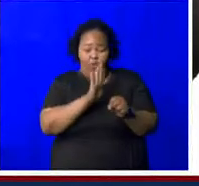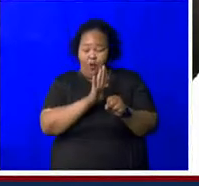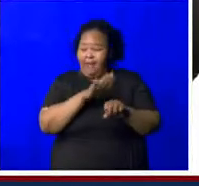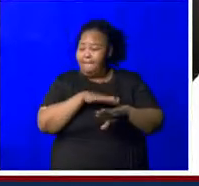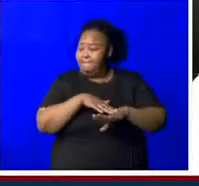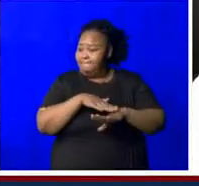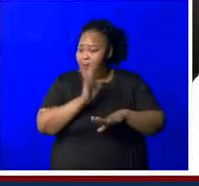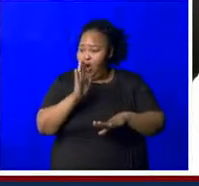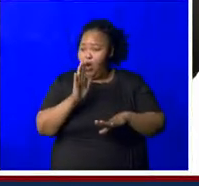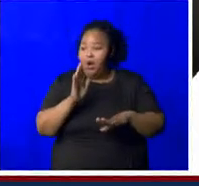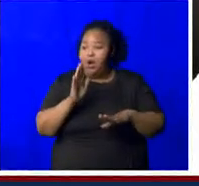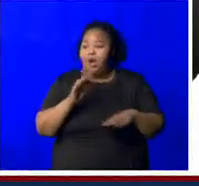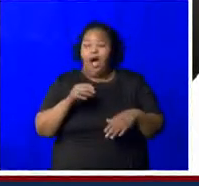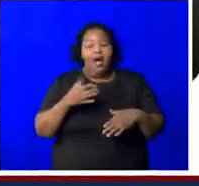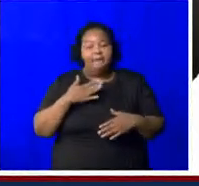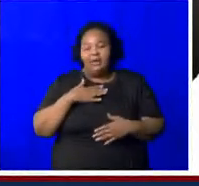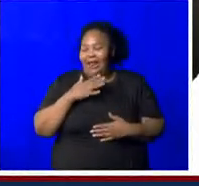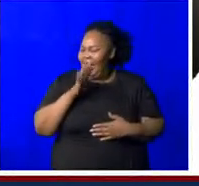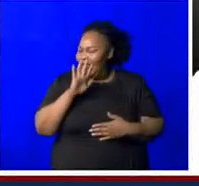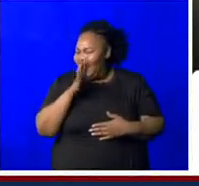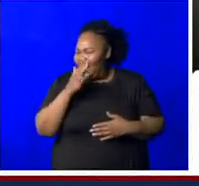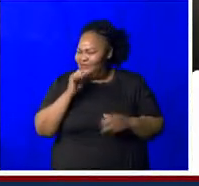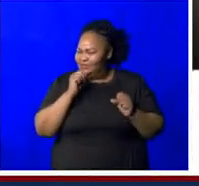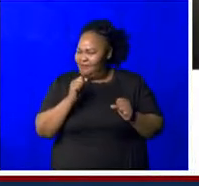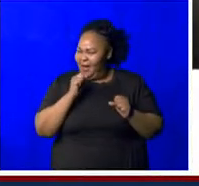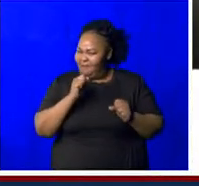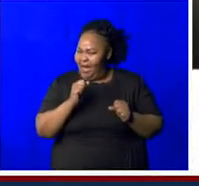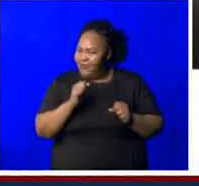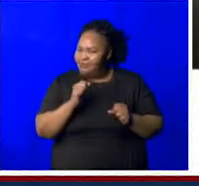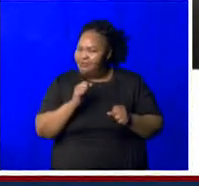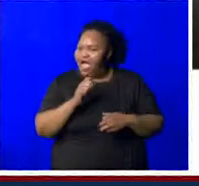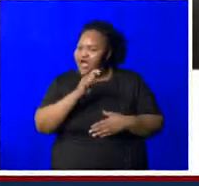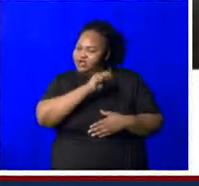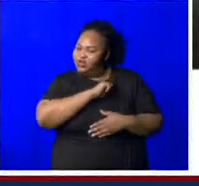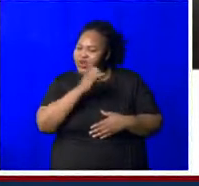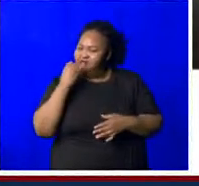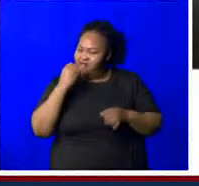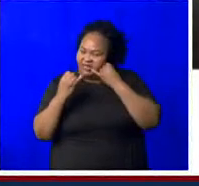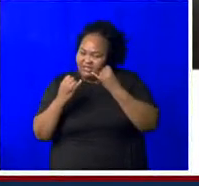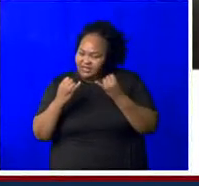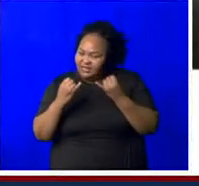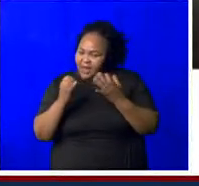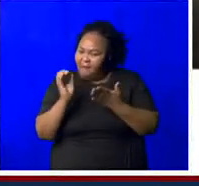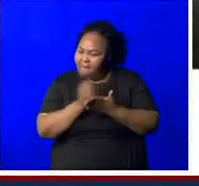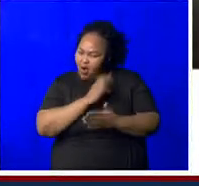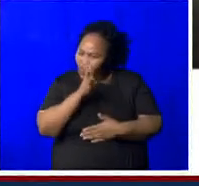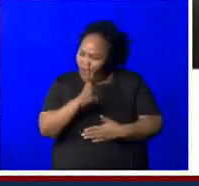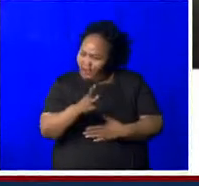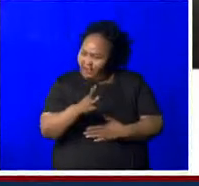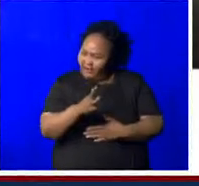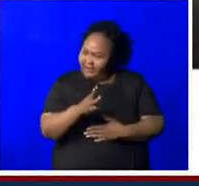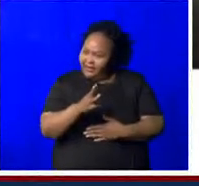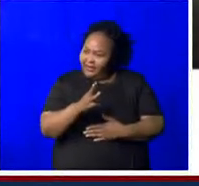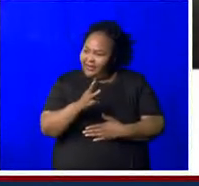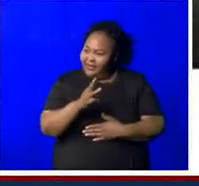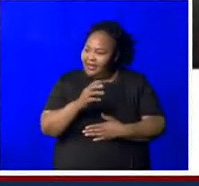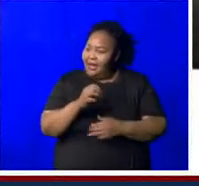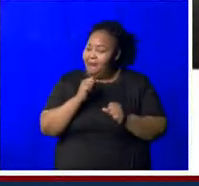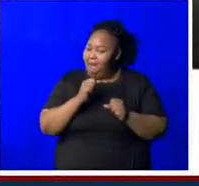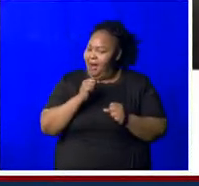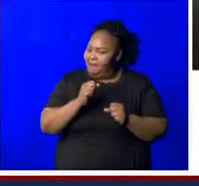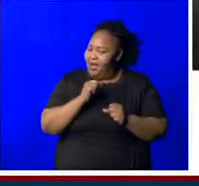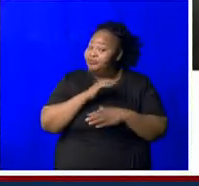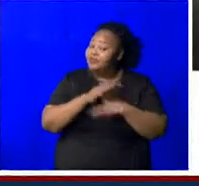Ngiyadoubt vele ukuthi la lencwadi lengibuka kunje mina ngiyibuka angiyethembi nje leya 2020. On his face angiyethembi